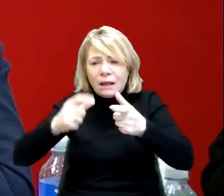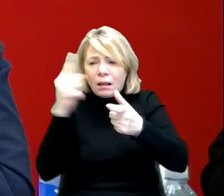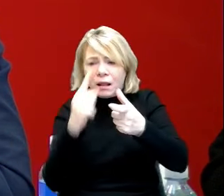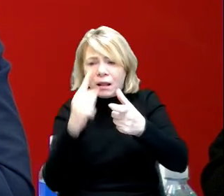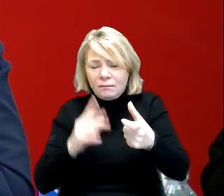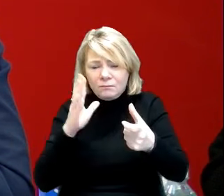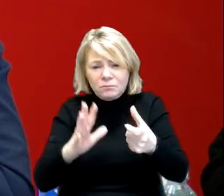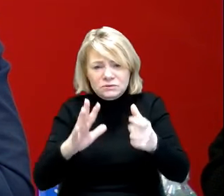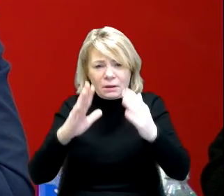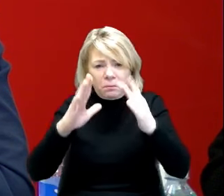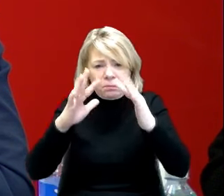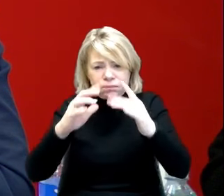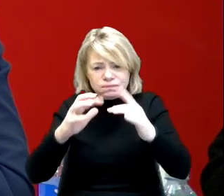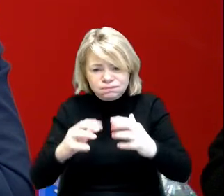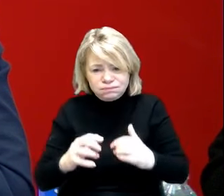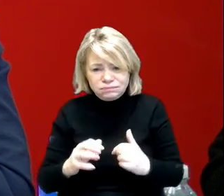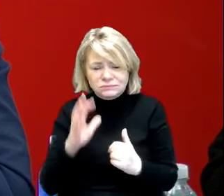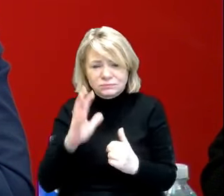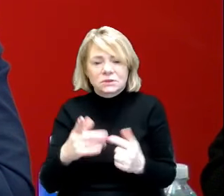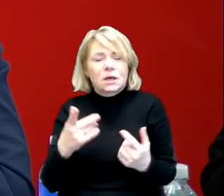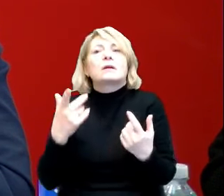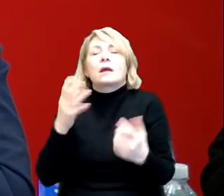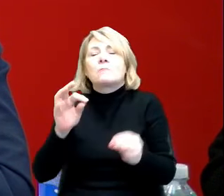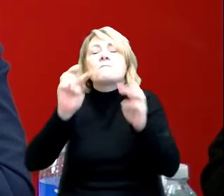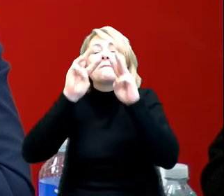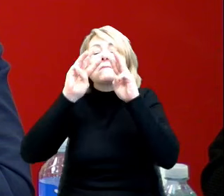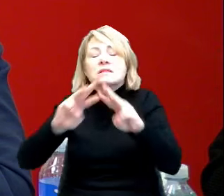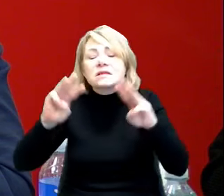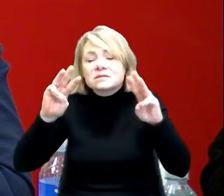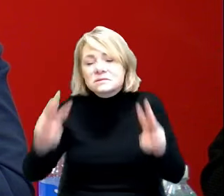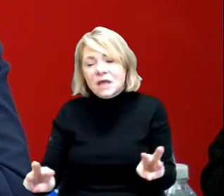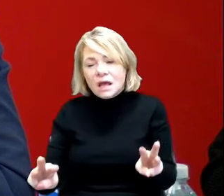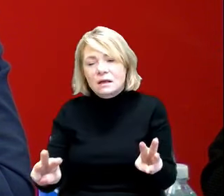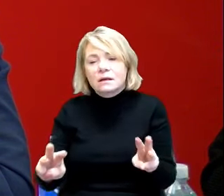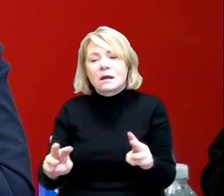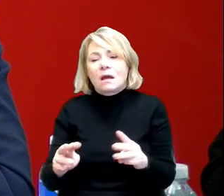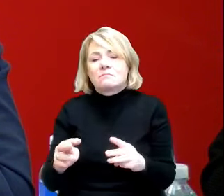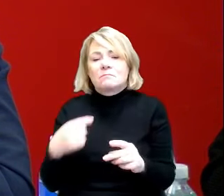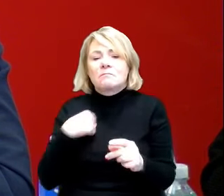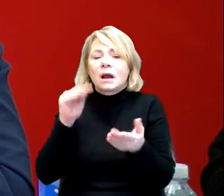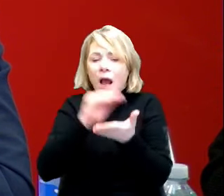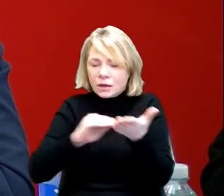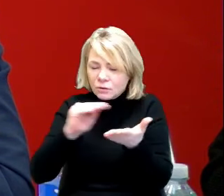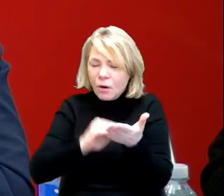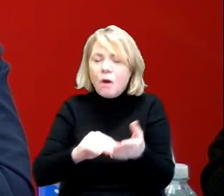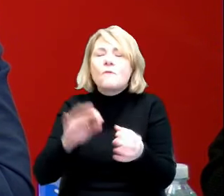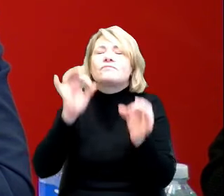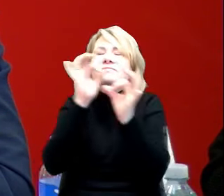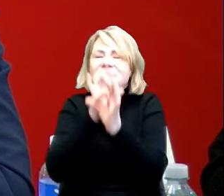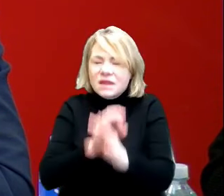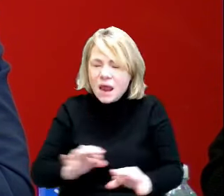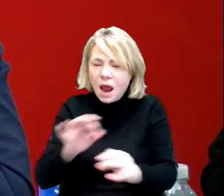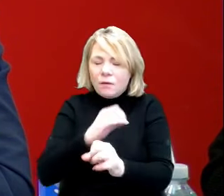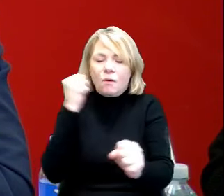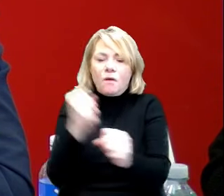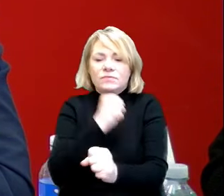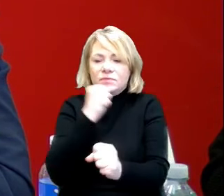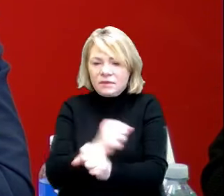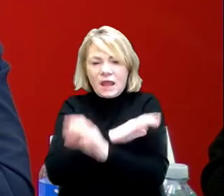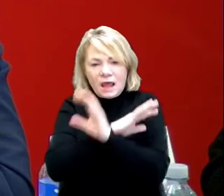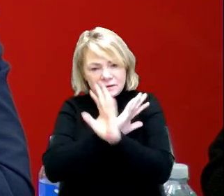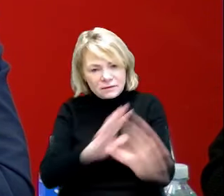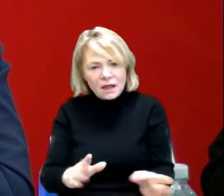veiksmų pabrėžiu jokių veiksmų ministerija per tą laiko tarpą nesiėmė pastatas toliau buvo nu niokojamas gamtos ir